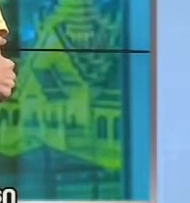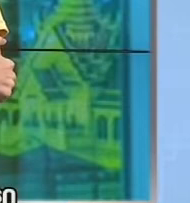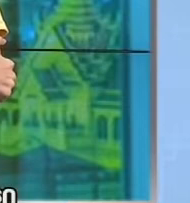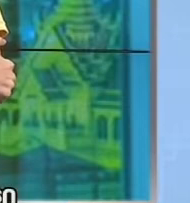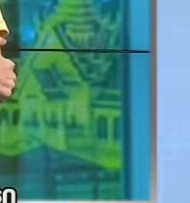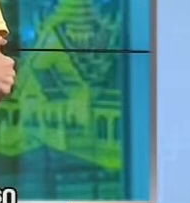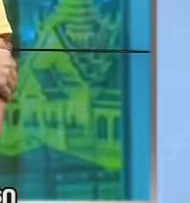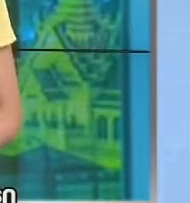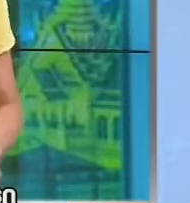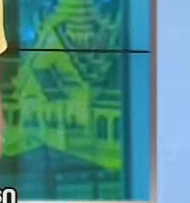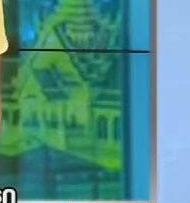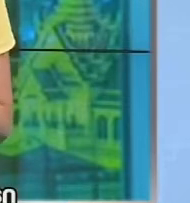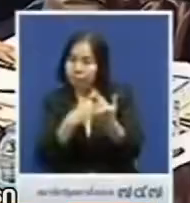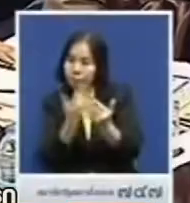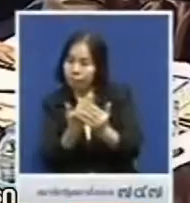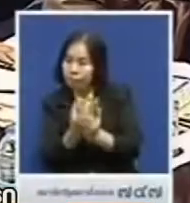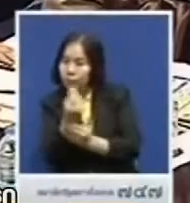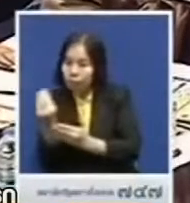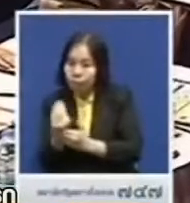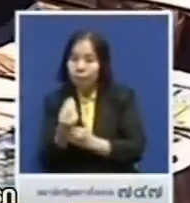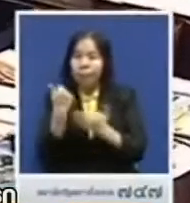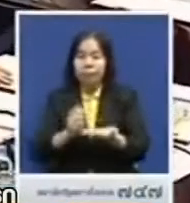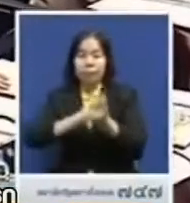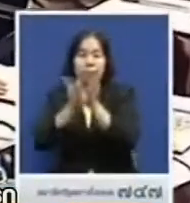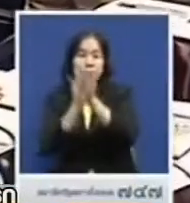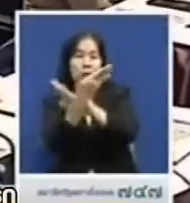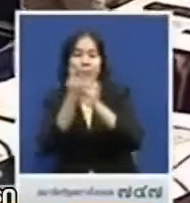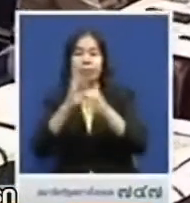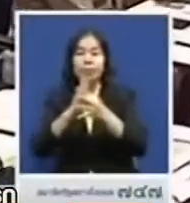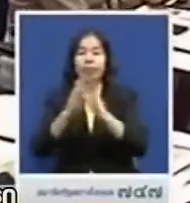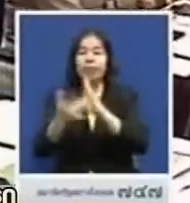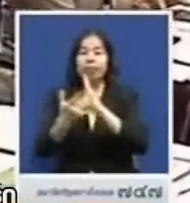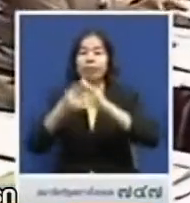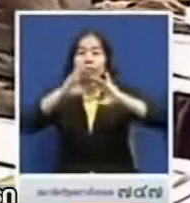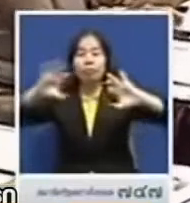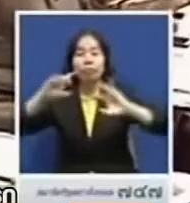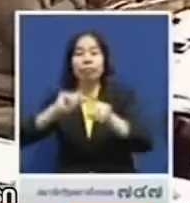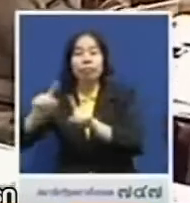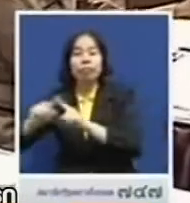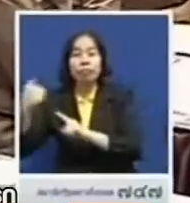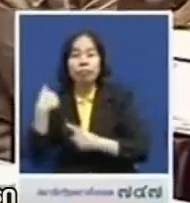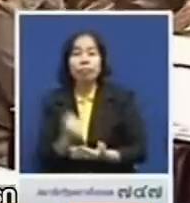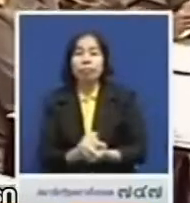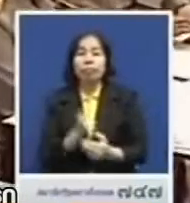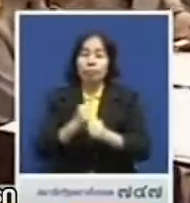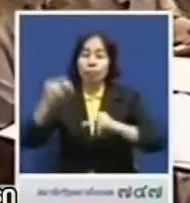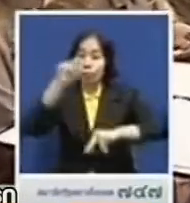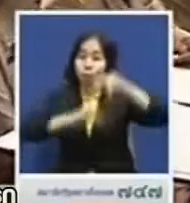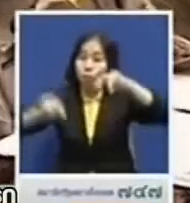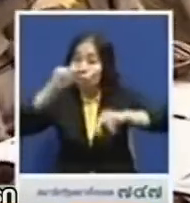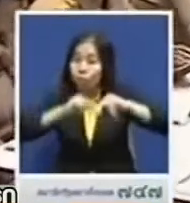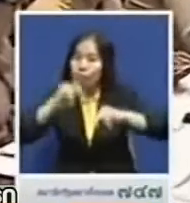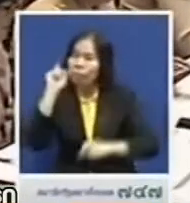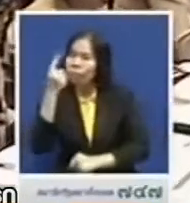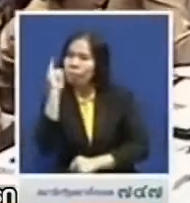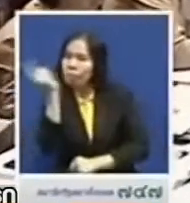รวมเนี่ยถ้าหากว่าเท่าที่สังเกตมาจากสภาพวกที่เขาเป็นประชาธิปไตยแบบก้าวหน้าทั้งหลายเนี่ยนะครับคือเขาก็จะพูดในเรื่องของเข